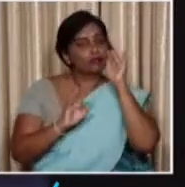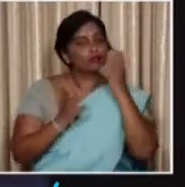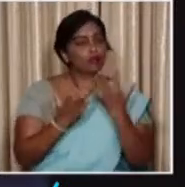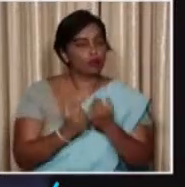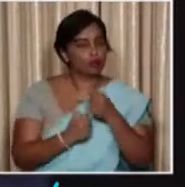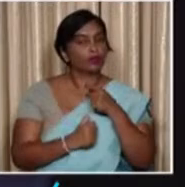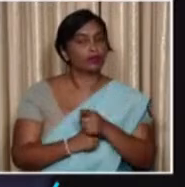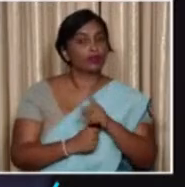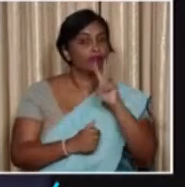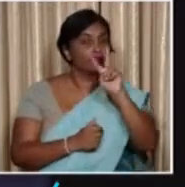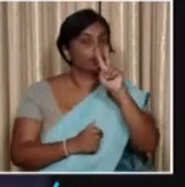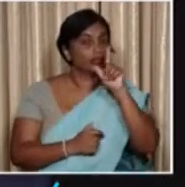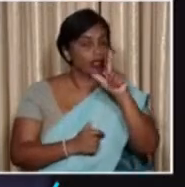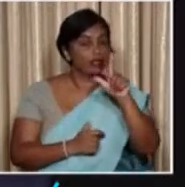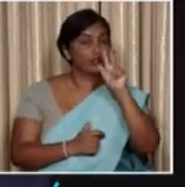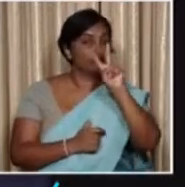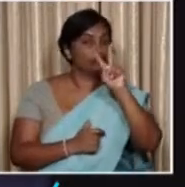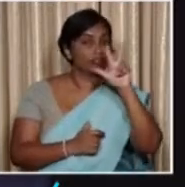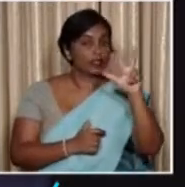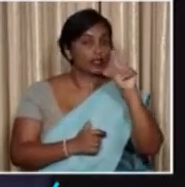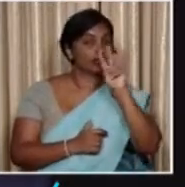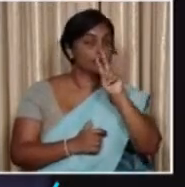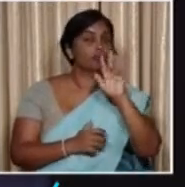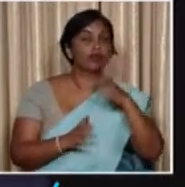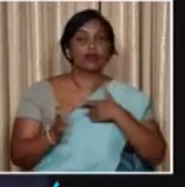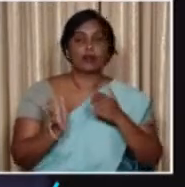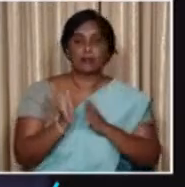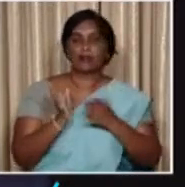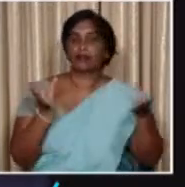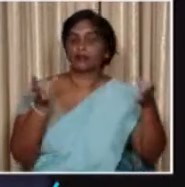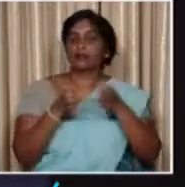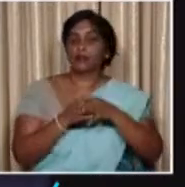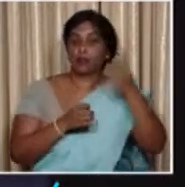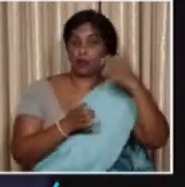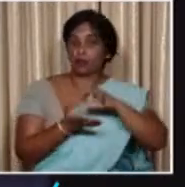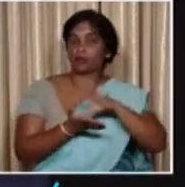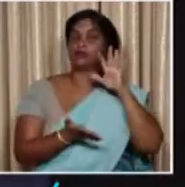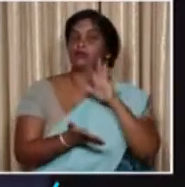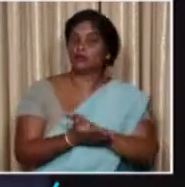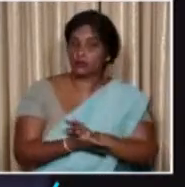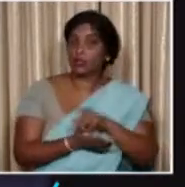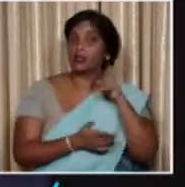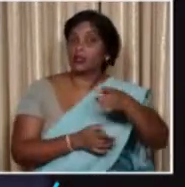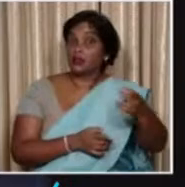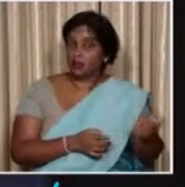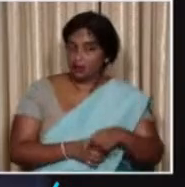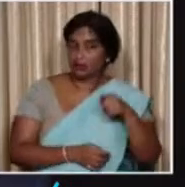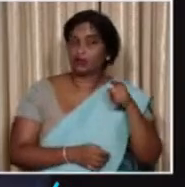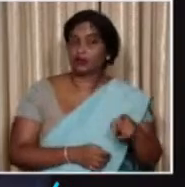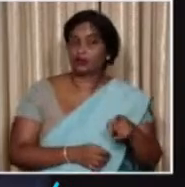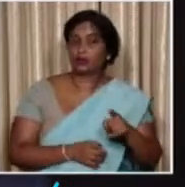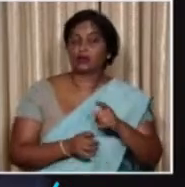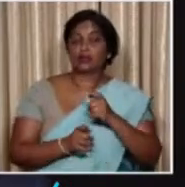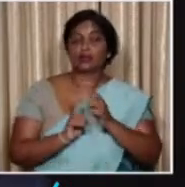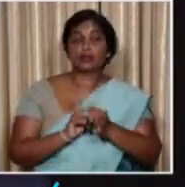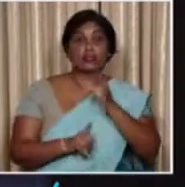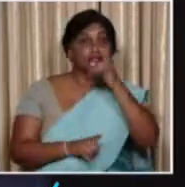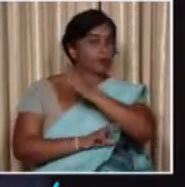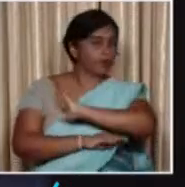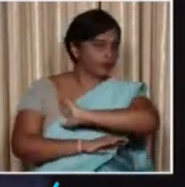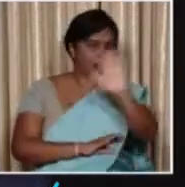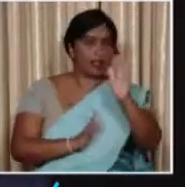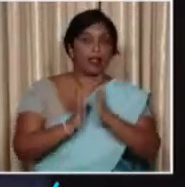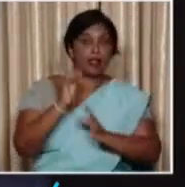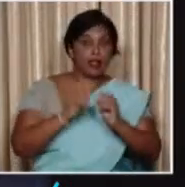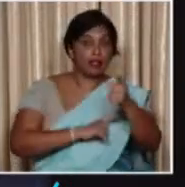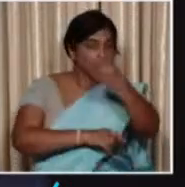නිසා 27 28 29 දිනට අපි සමාජය එකතු වෙලා දිනයක් යොදාගත්තා ඒ දිනයට මේ සභාපතිවරයා නැතුව